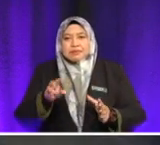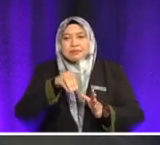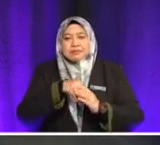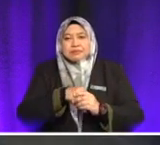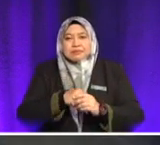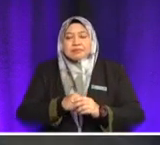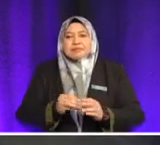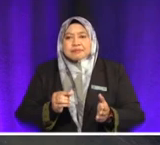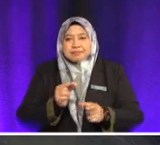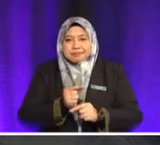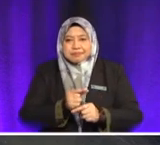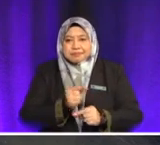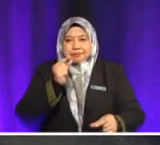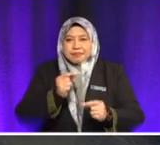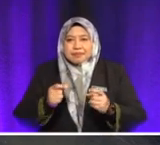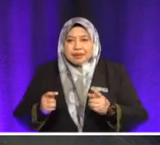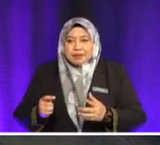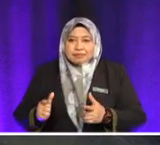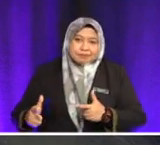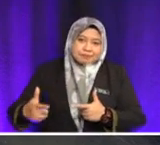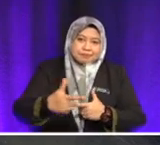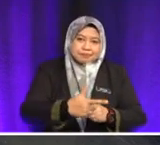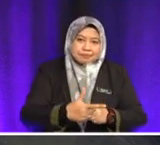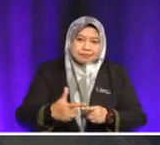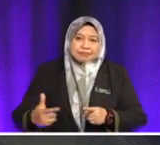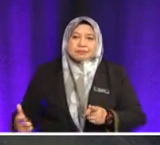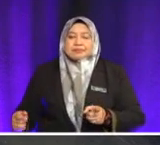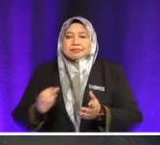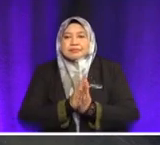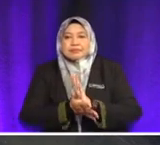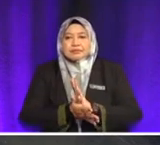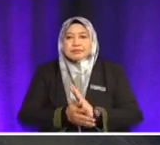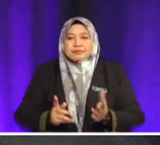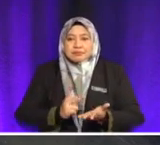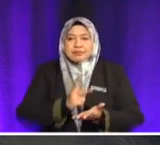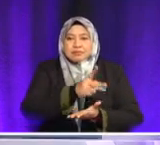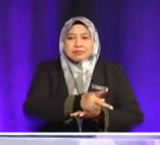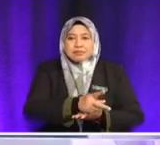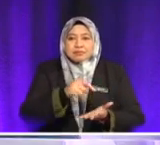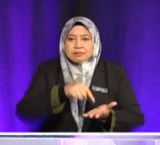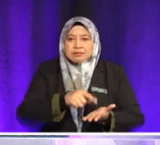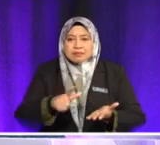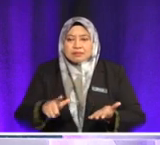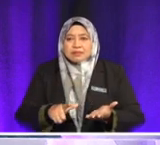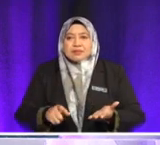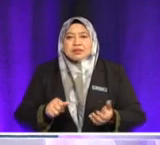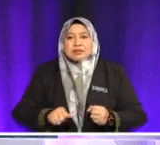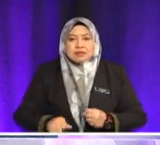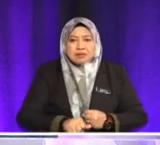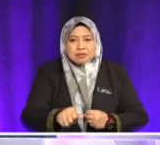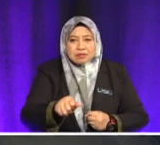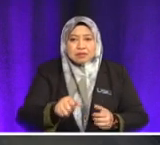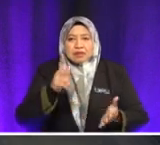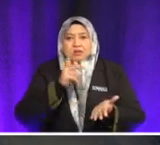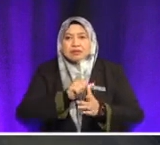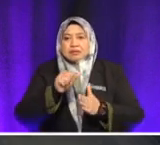melengkung Oke dia membentuk satu lengkungan Oke jadi lokasi ini adalah satu surihan atau lintasan